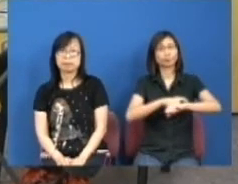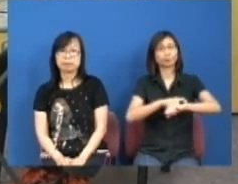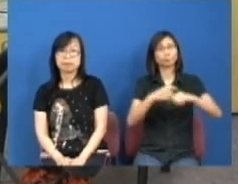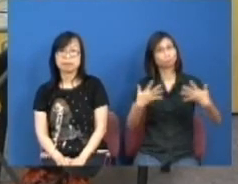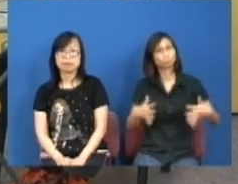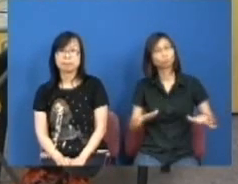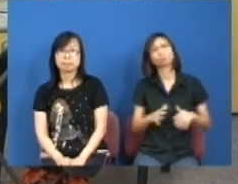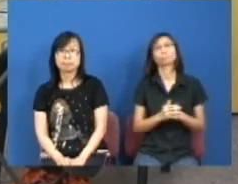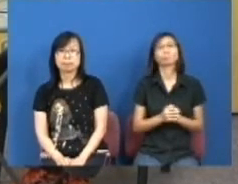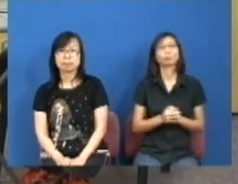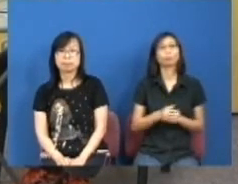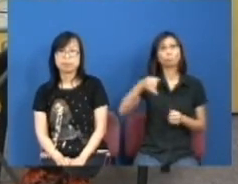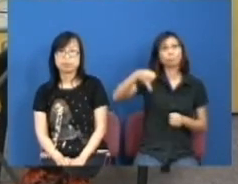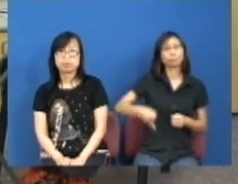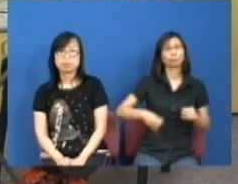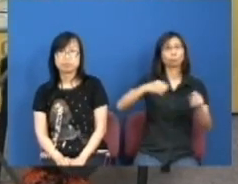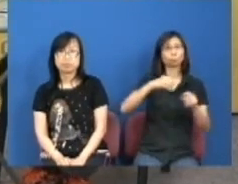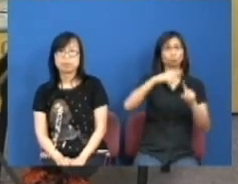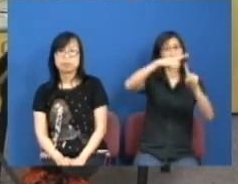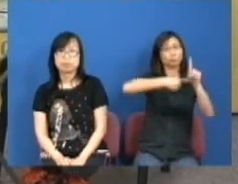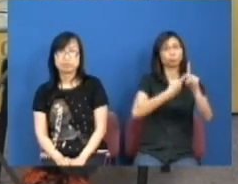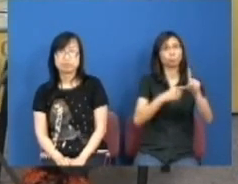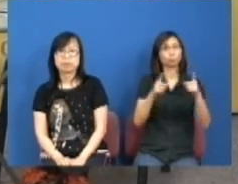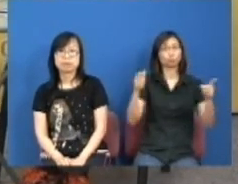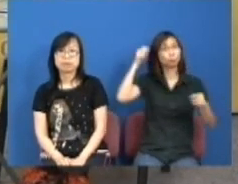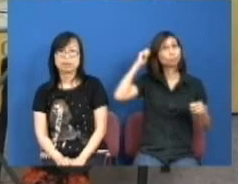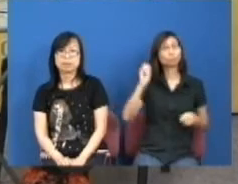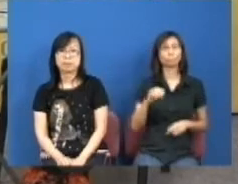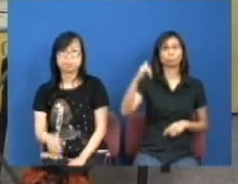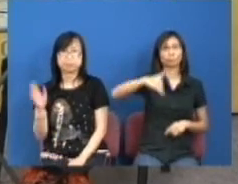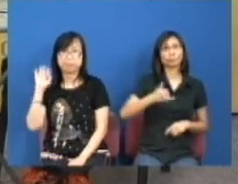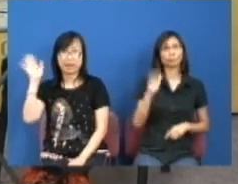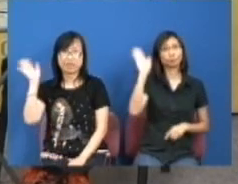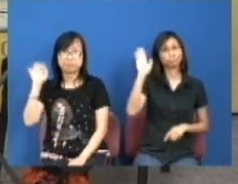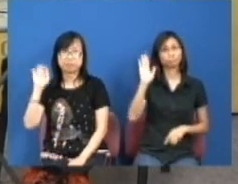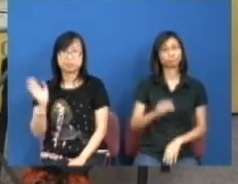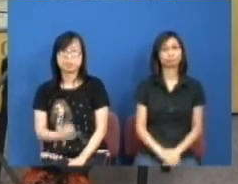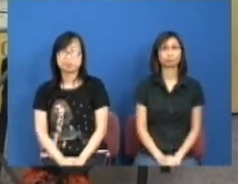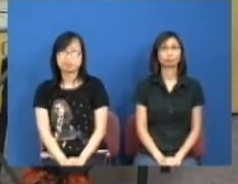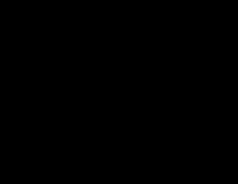度啦，咁下個禮拜長毛翻嚟，我哋繼續向左望，再見， 再見。